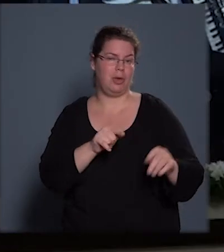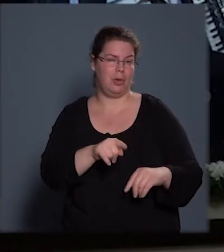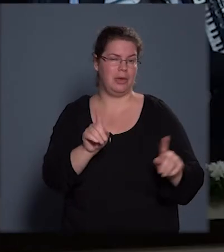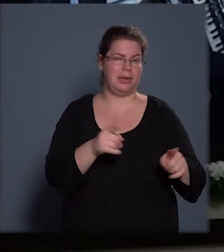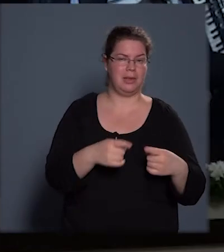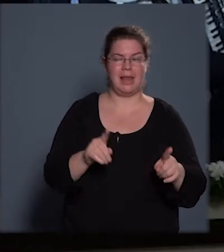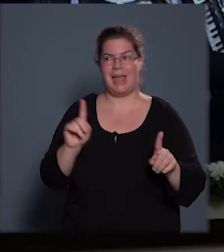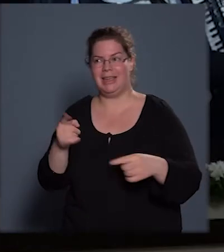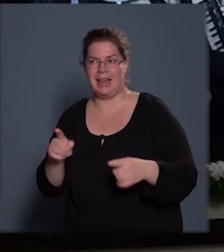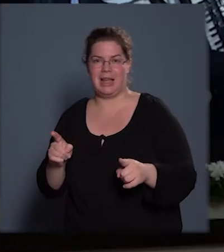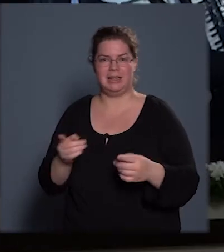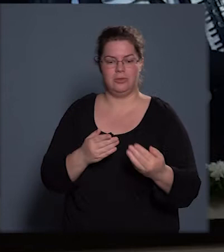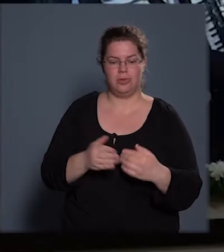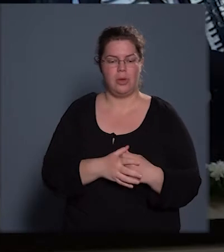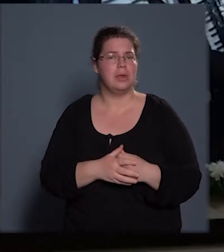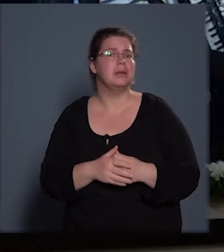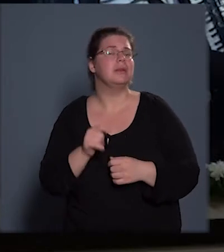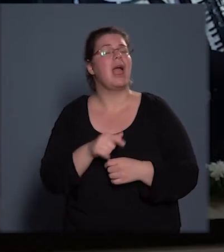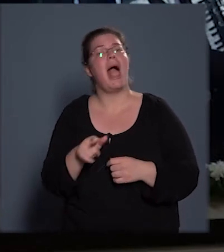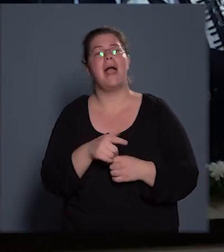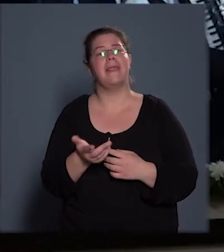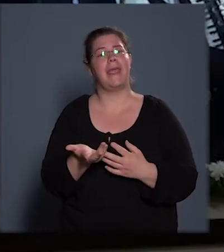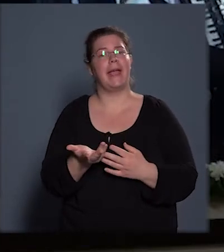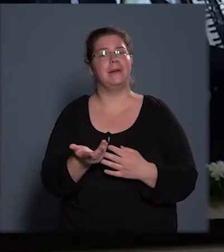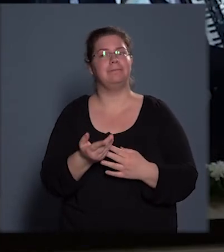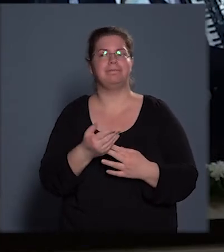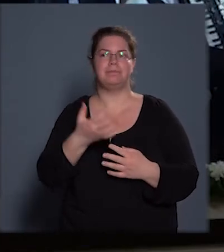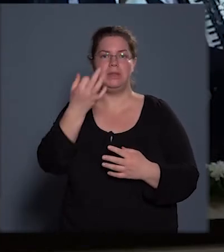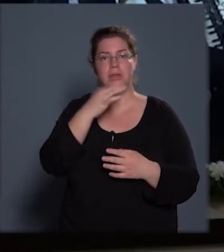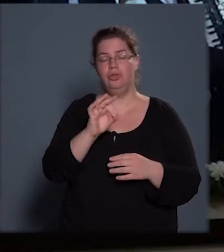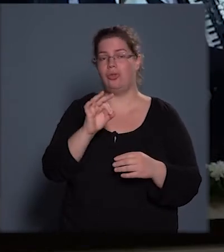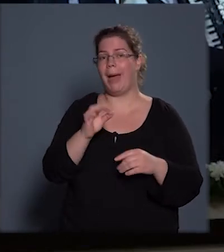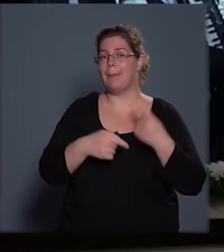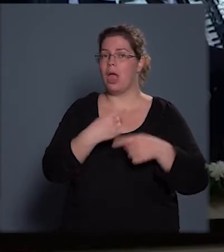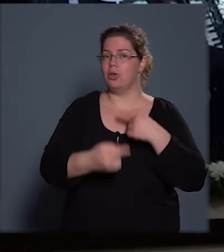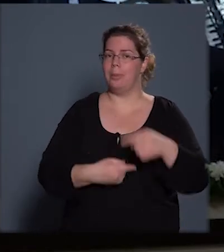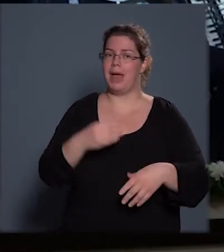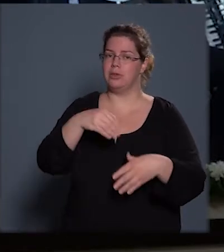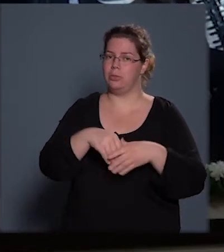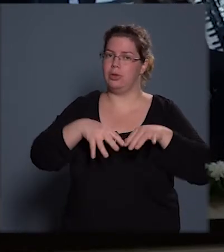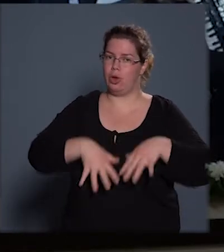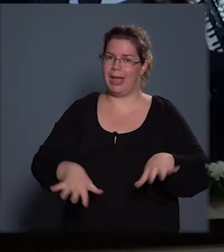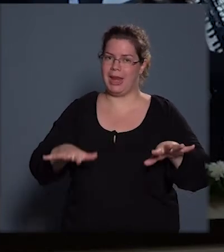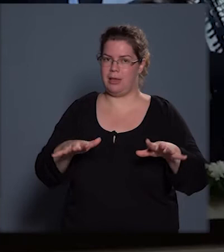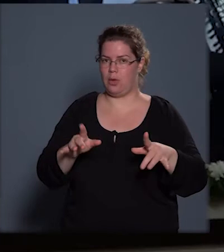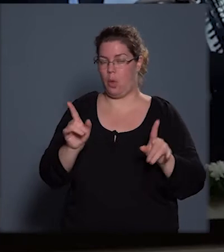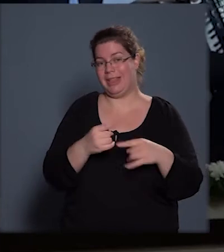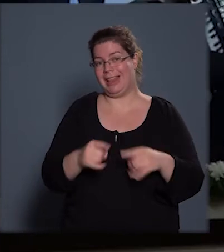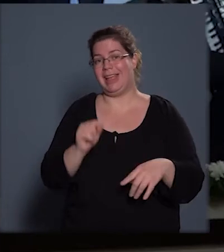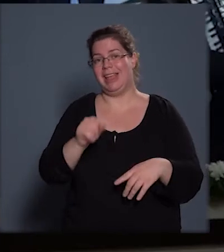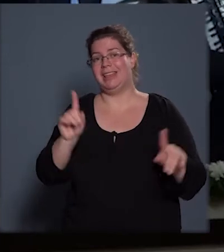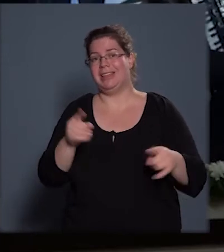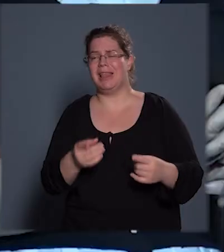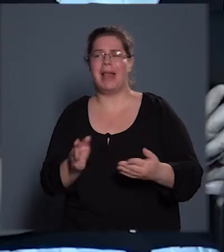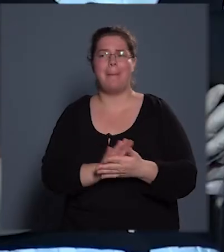az éneklés között. Abszolút. Ezek a sváb hagyományokban gyökerező énekek, ez a fajta zene,